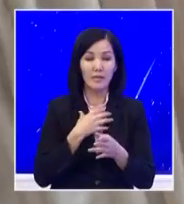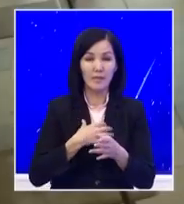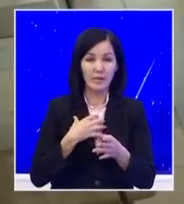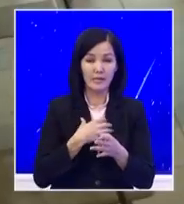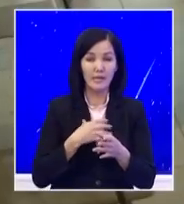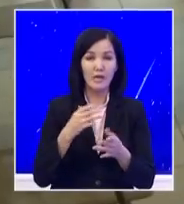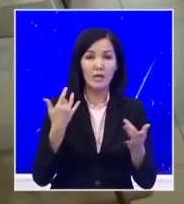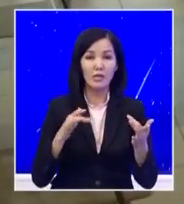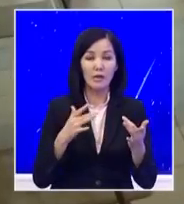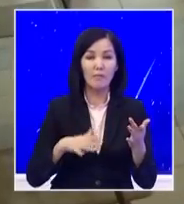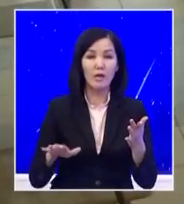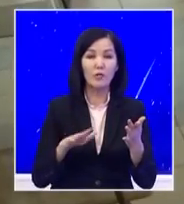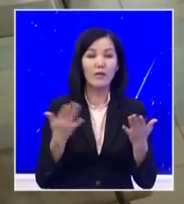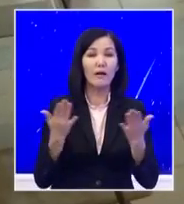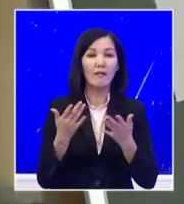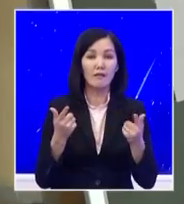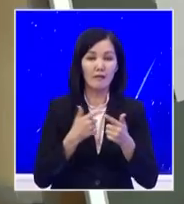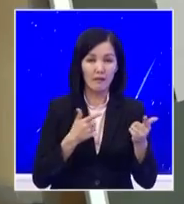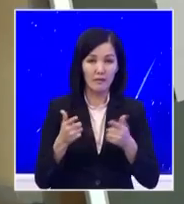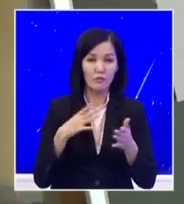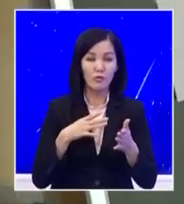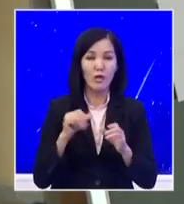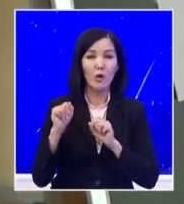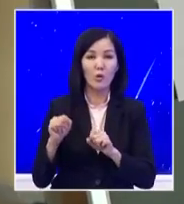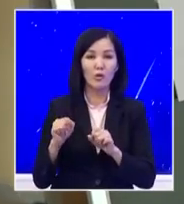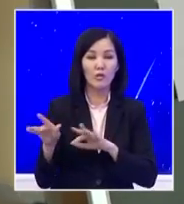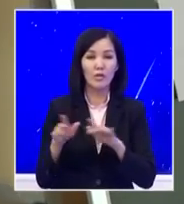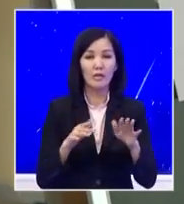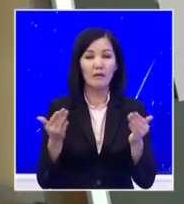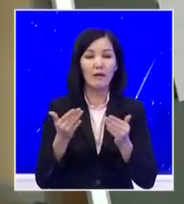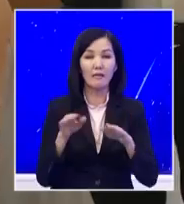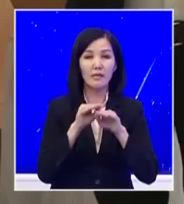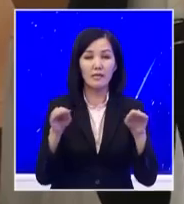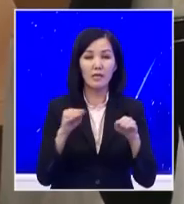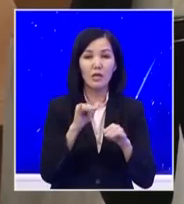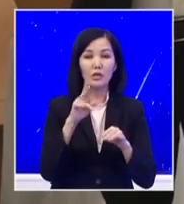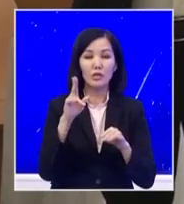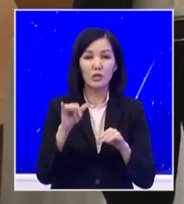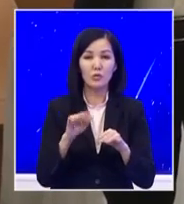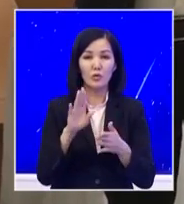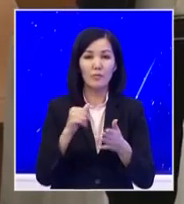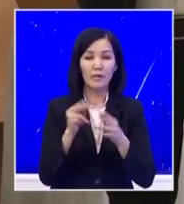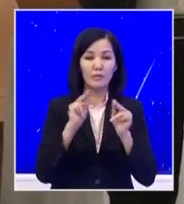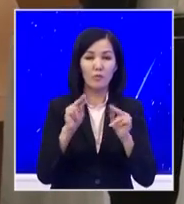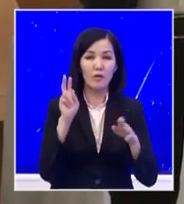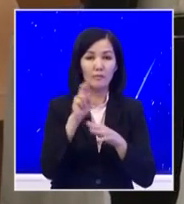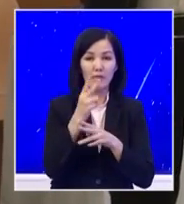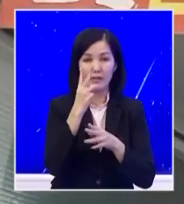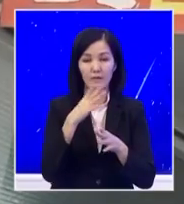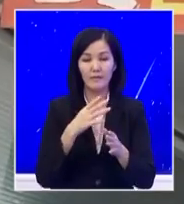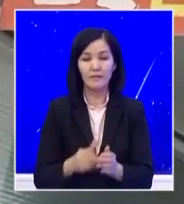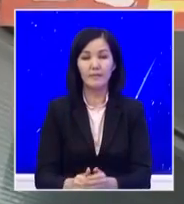Жамбыл ауданы ұбытыға қалай дайындалып жатыр? Сақтық шаралары қай деңгейде? Жетісулық бас мұғалім арнайы келіп